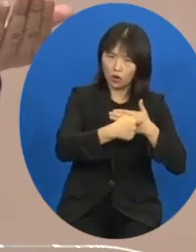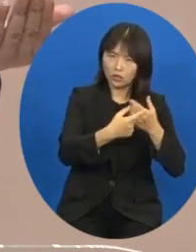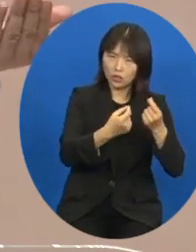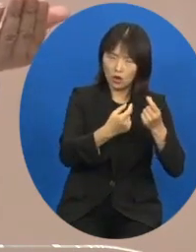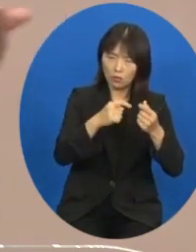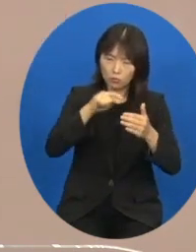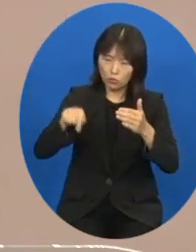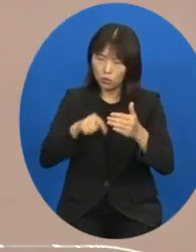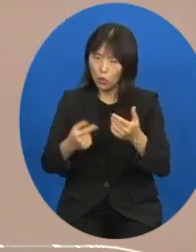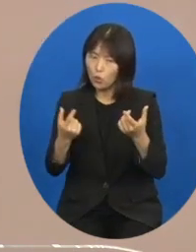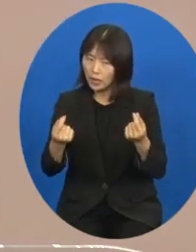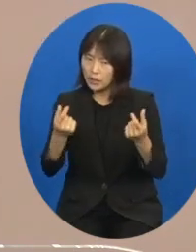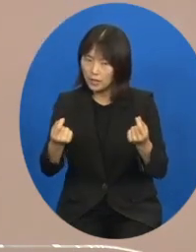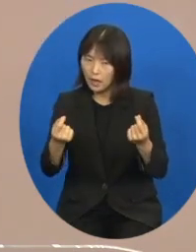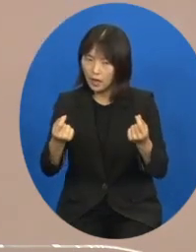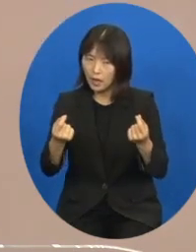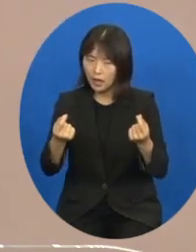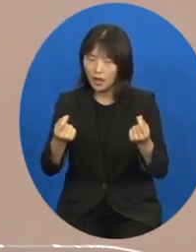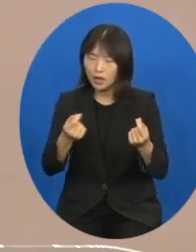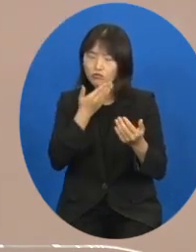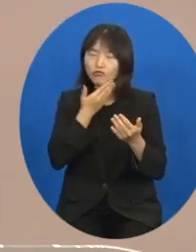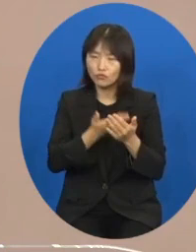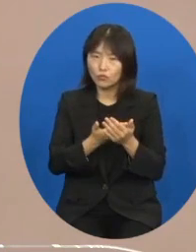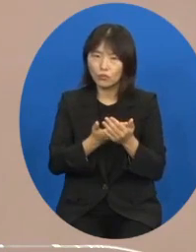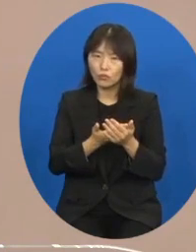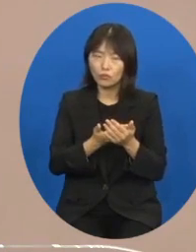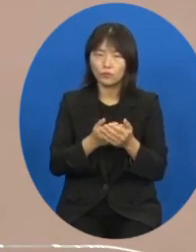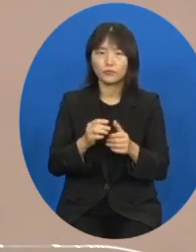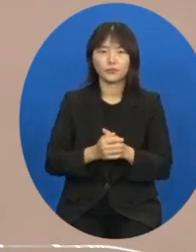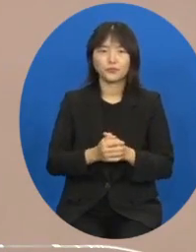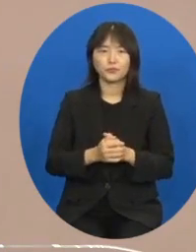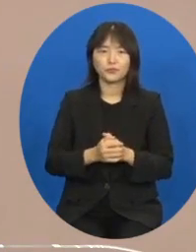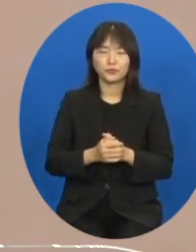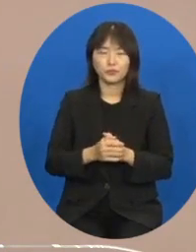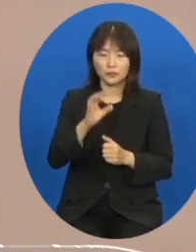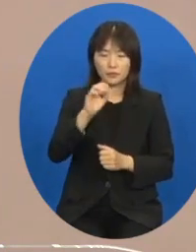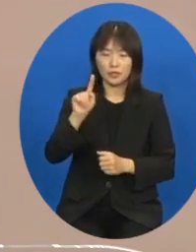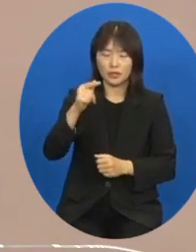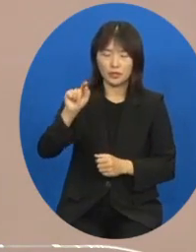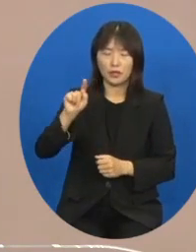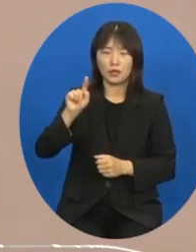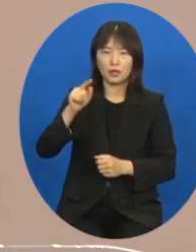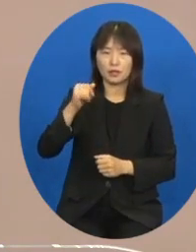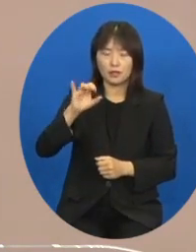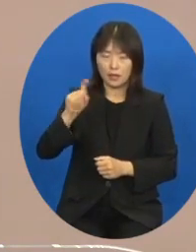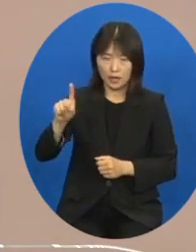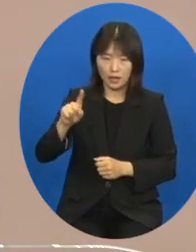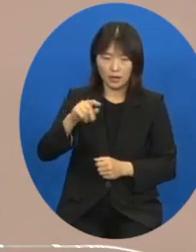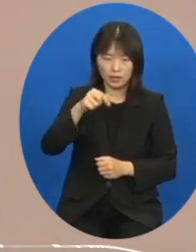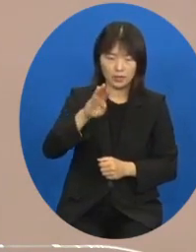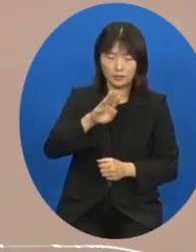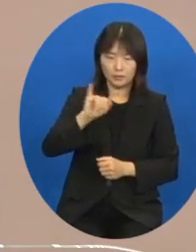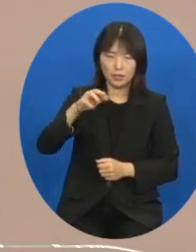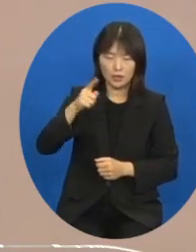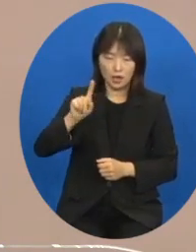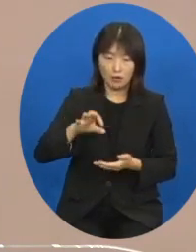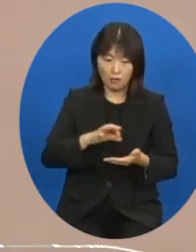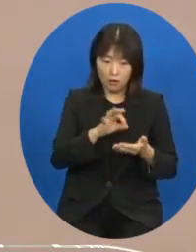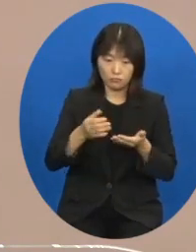그런가 하는 거죠. 사도행전 5장에 보면 아나니아와 삽비라가 헌금하고 죽어나가는 사건이